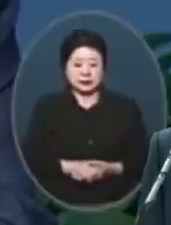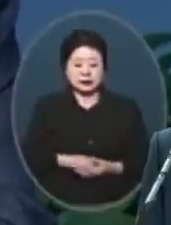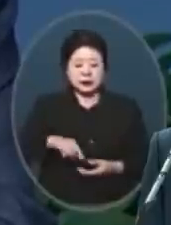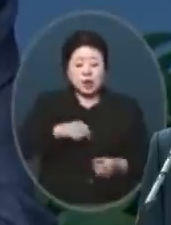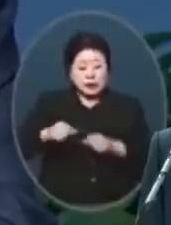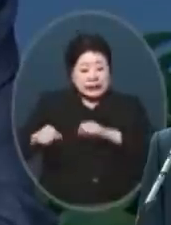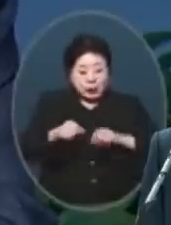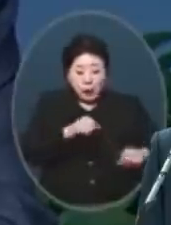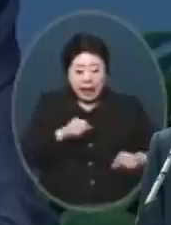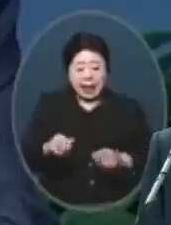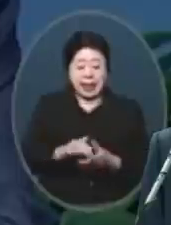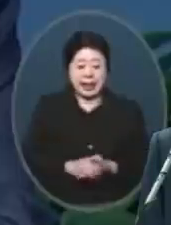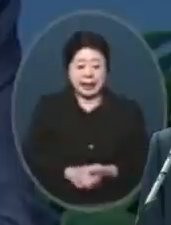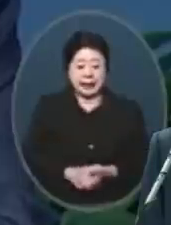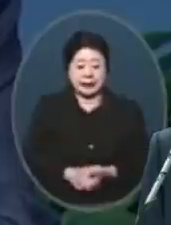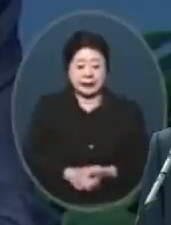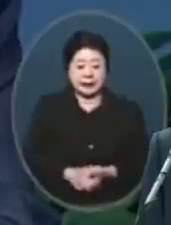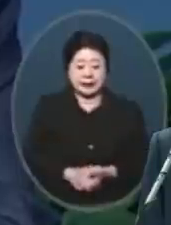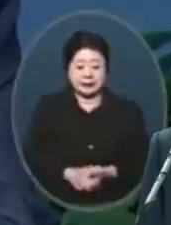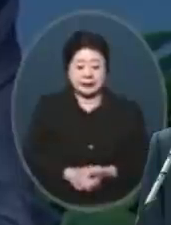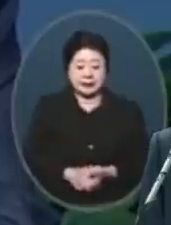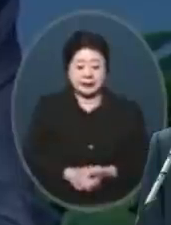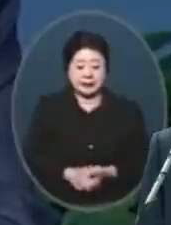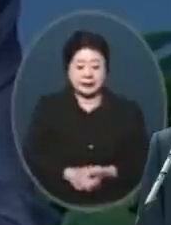작용을 하는 것입니다.